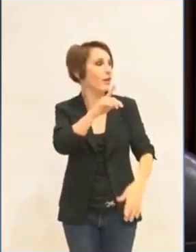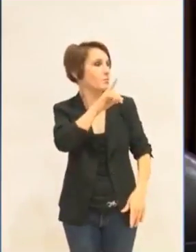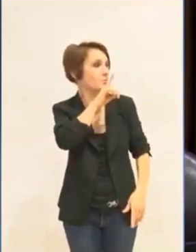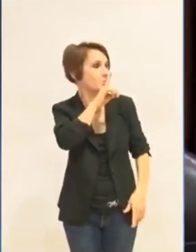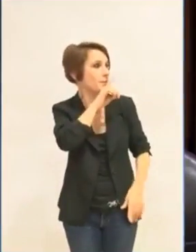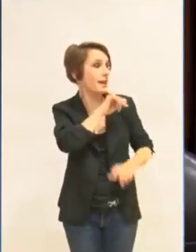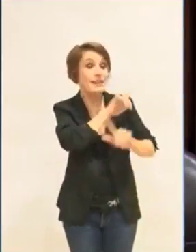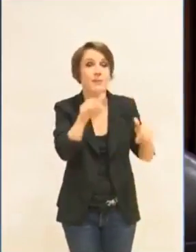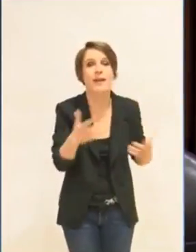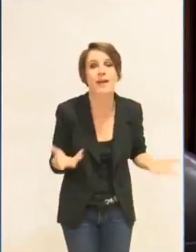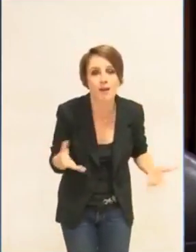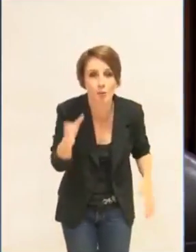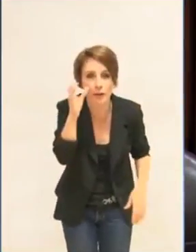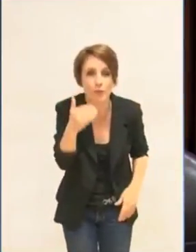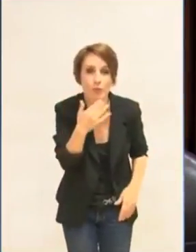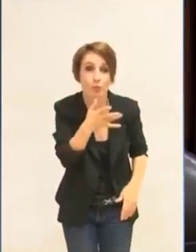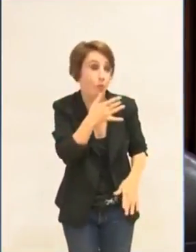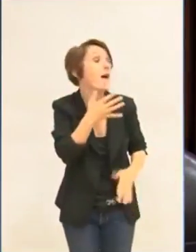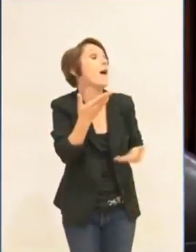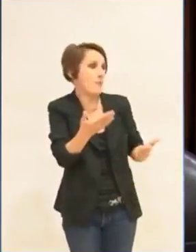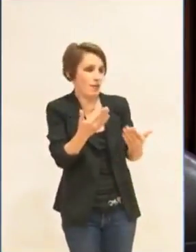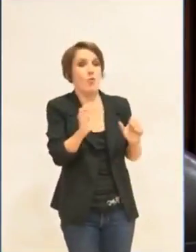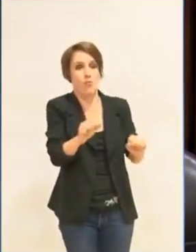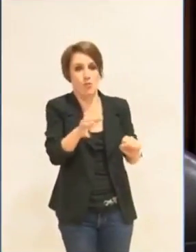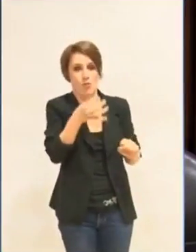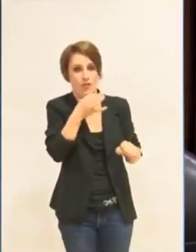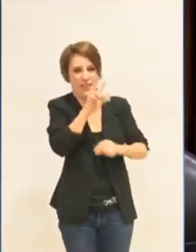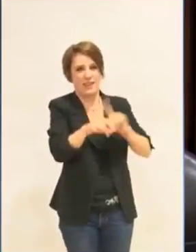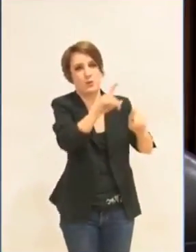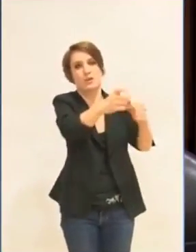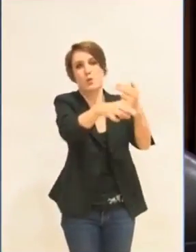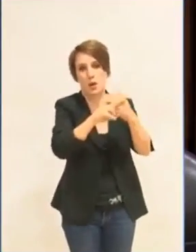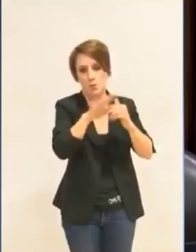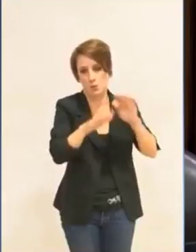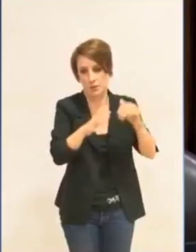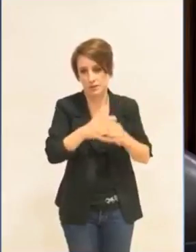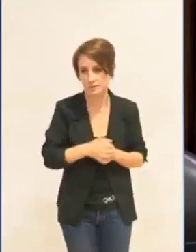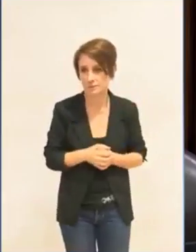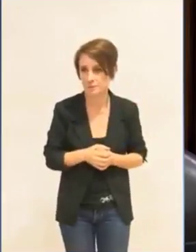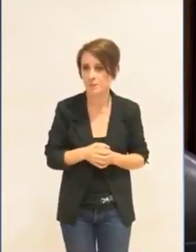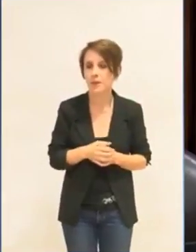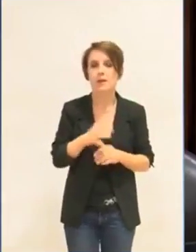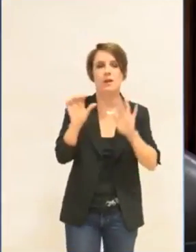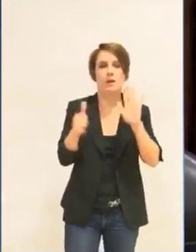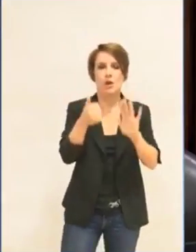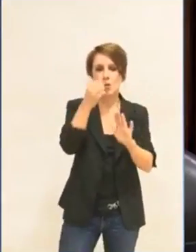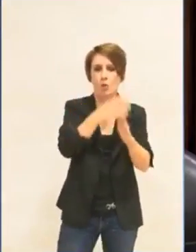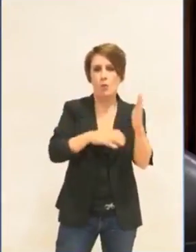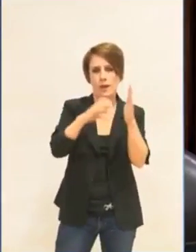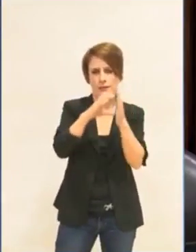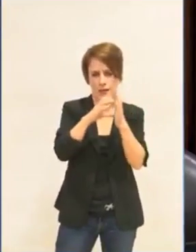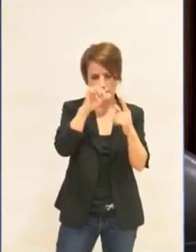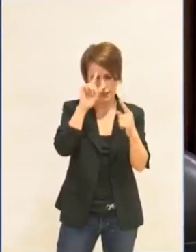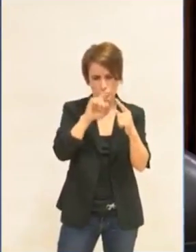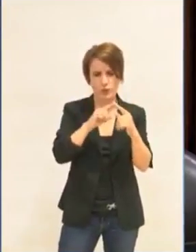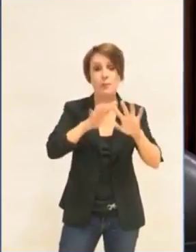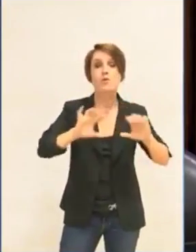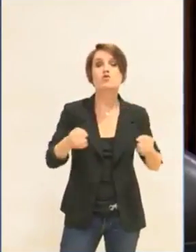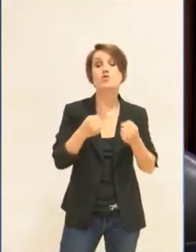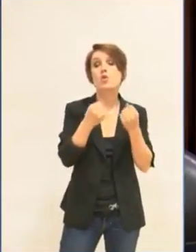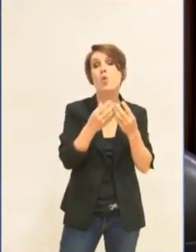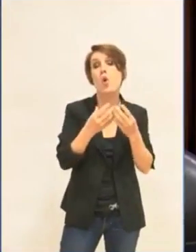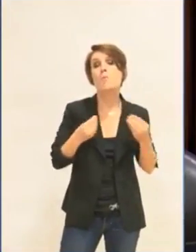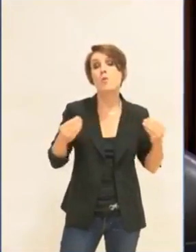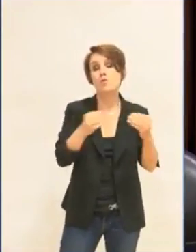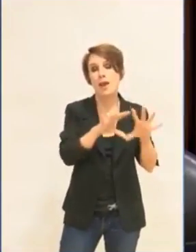pourra peut-être répondre à certaines questions. Sur la première délibération et le relogement du secours populaire, nous n'avons